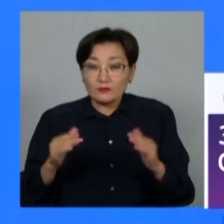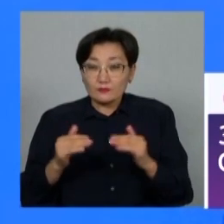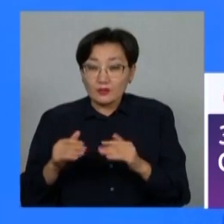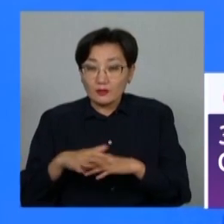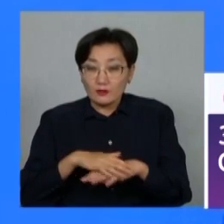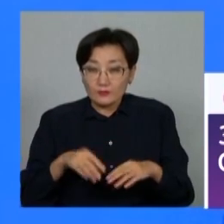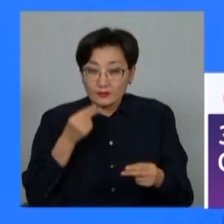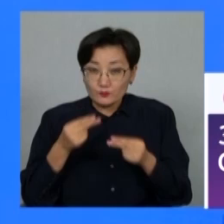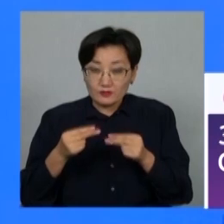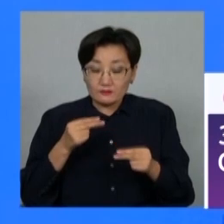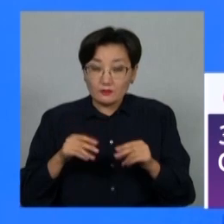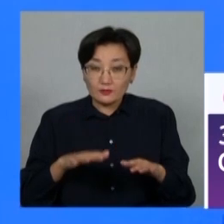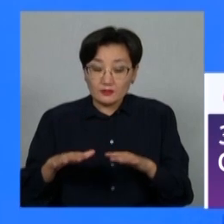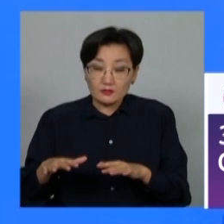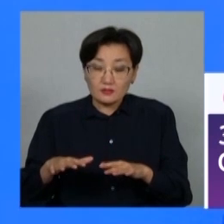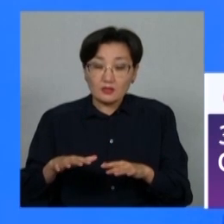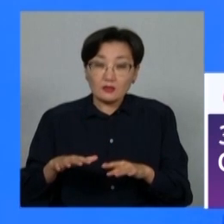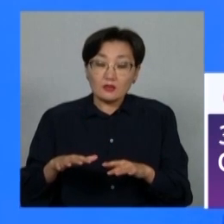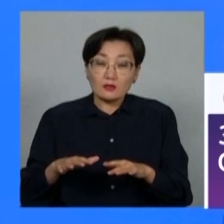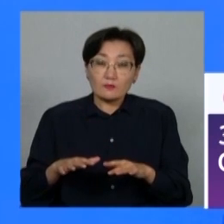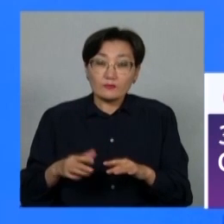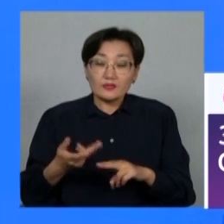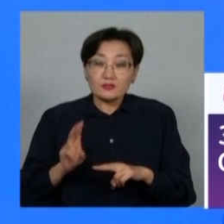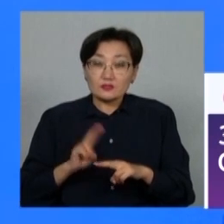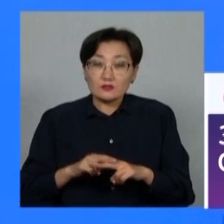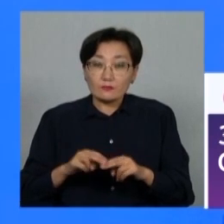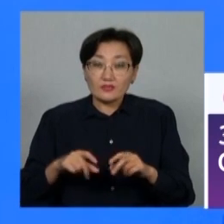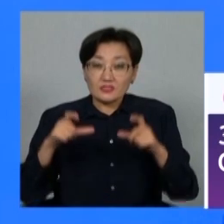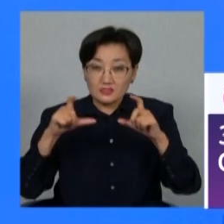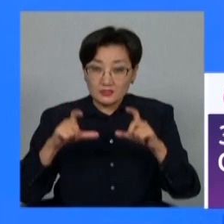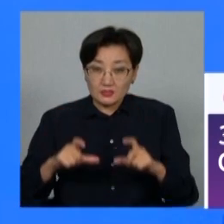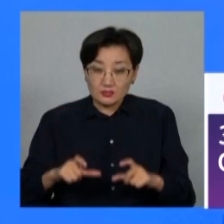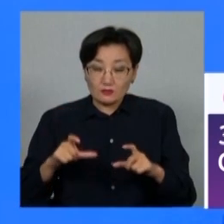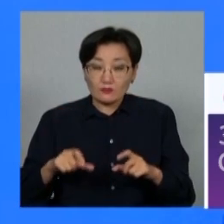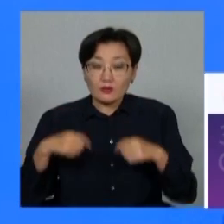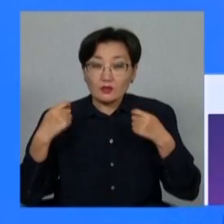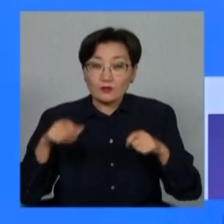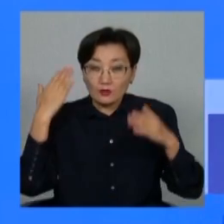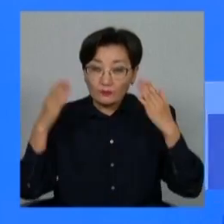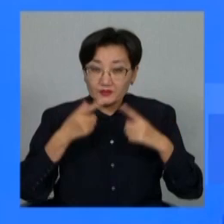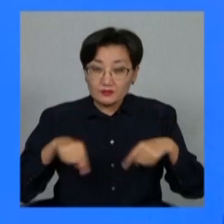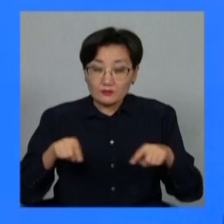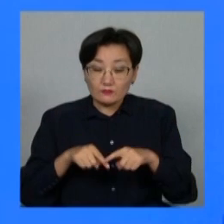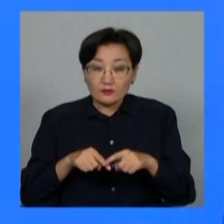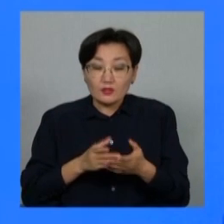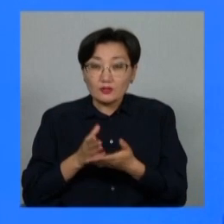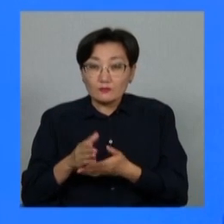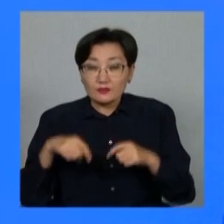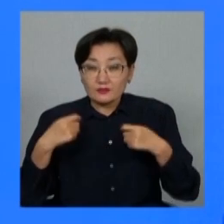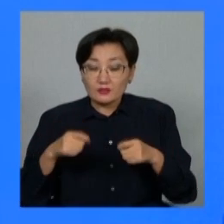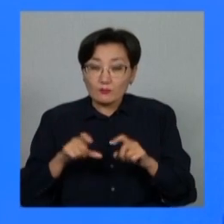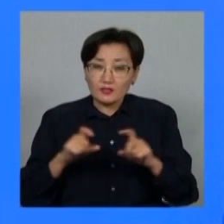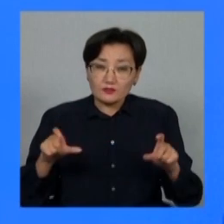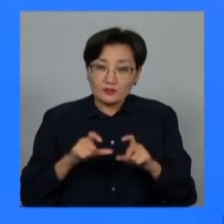питания который сканировали торгово-развлекательные центры идут седым рынки и магазины